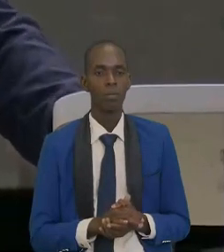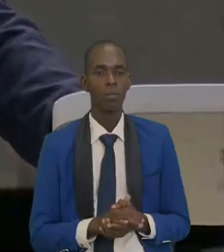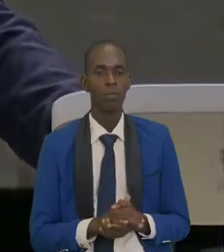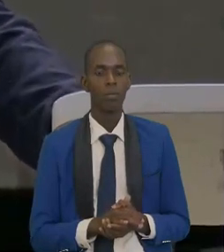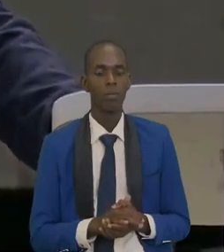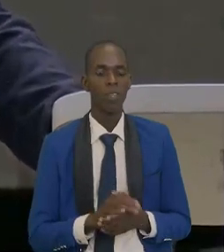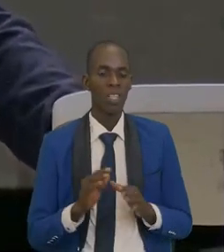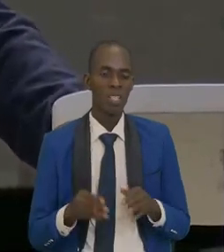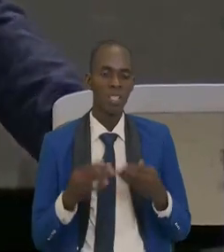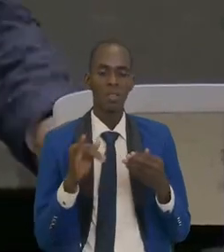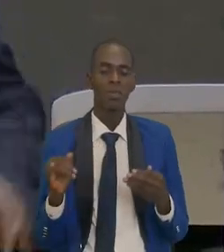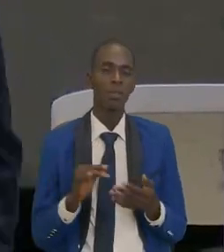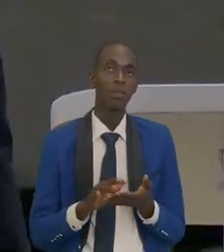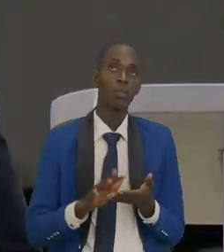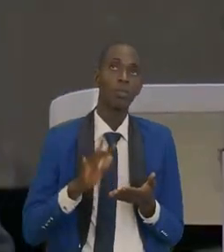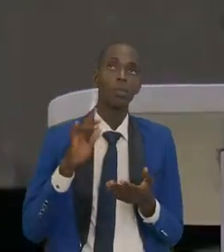Donnant gloire à Dieu.